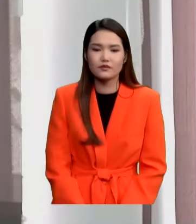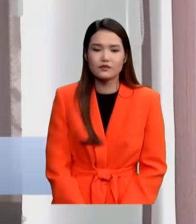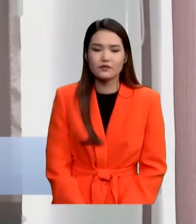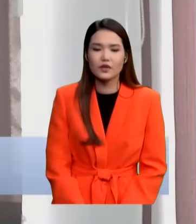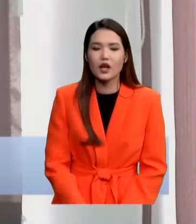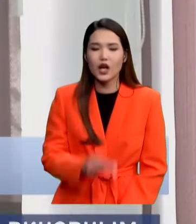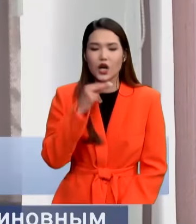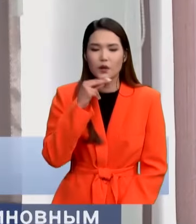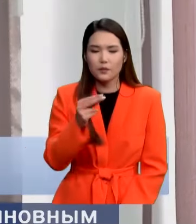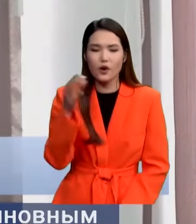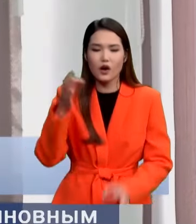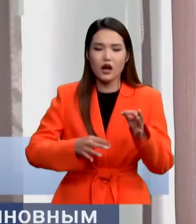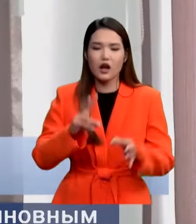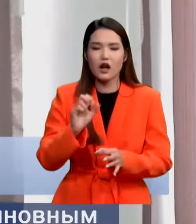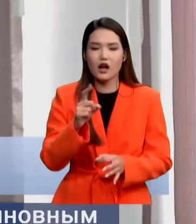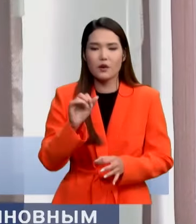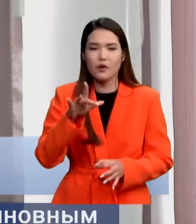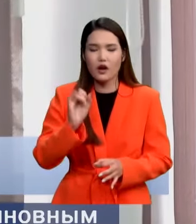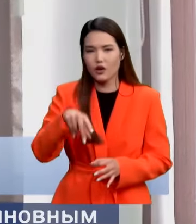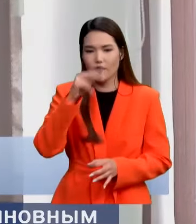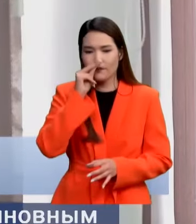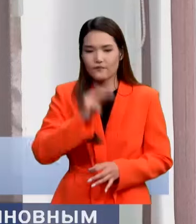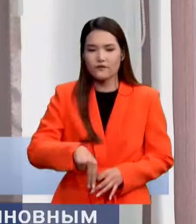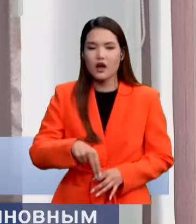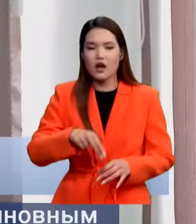Ахметжан Дархан Маратович, Казахстан Республикасы Кылмыстык